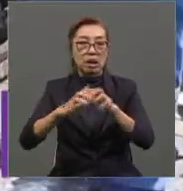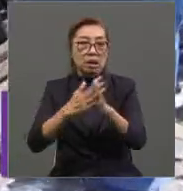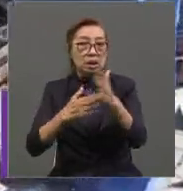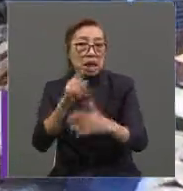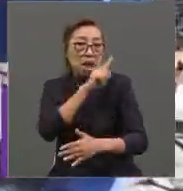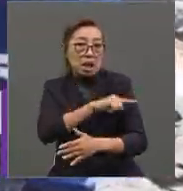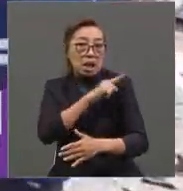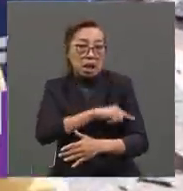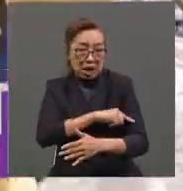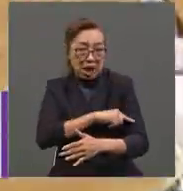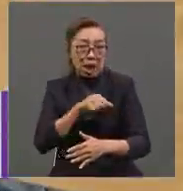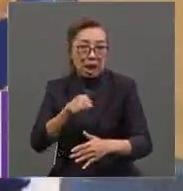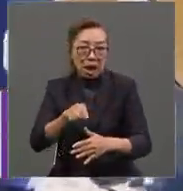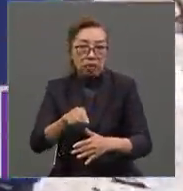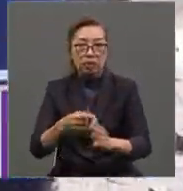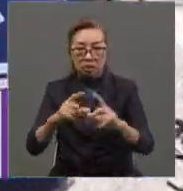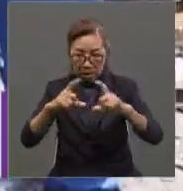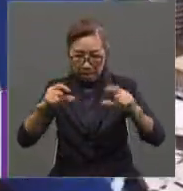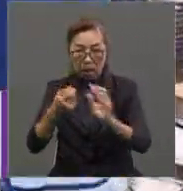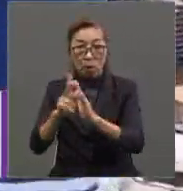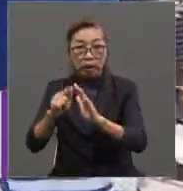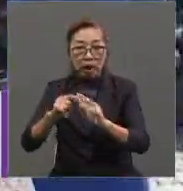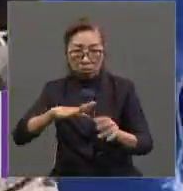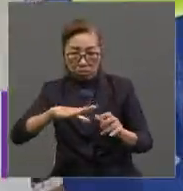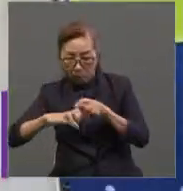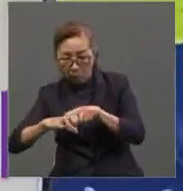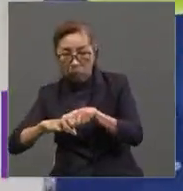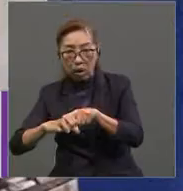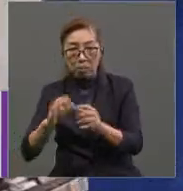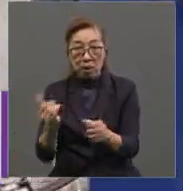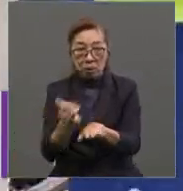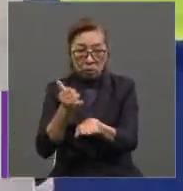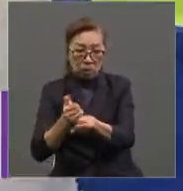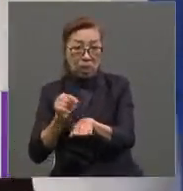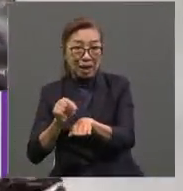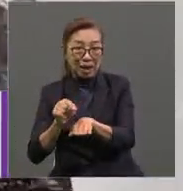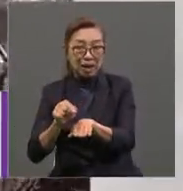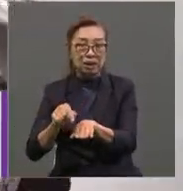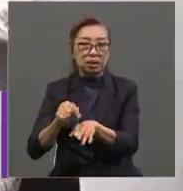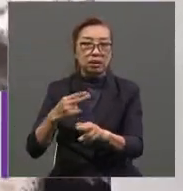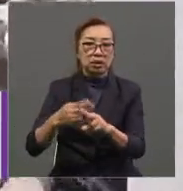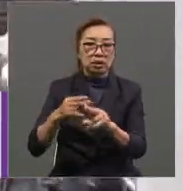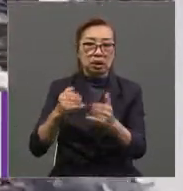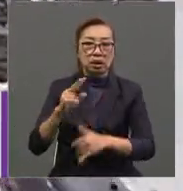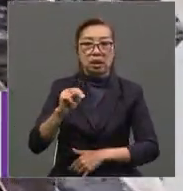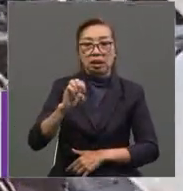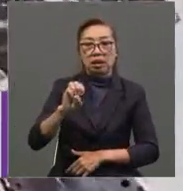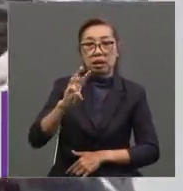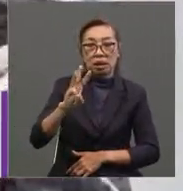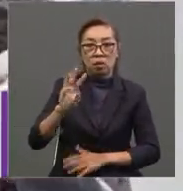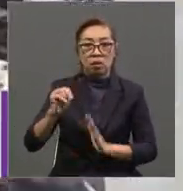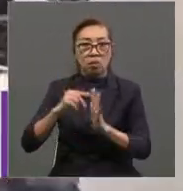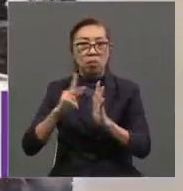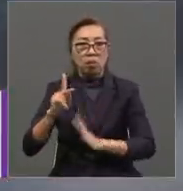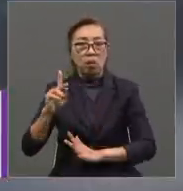สภาพหน้ารถฝั่งคนขับทางยับเยินมีร่างของนายวัชรบูรณ์มาลาสายหรือว่านิวมุกดาคำผุน